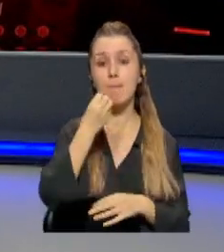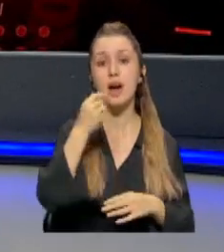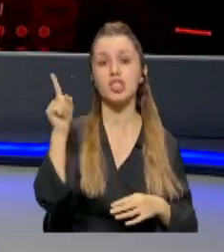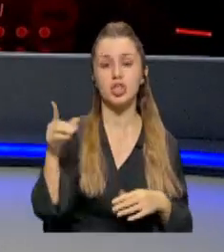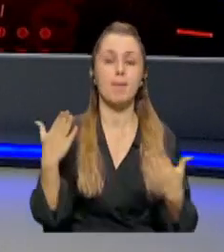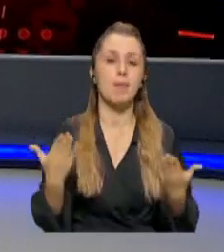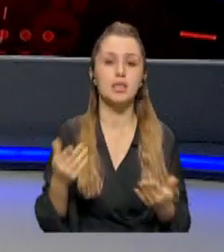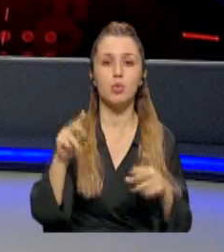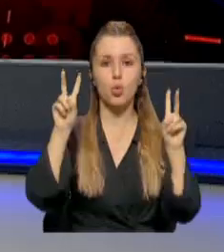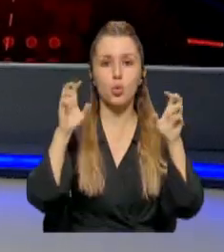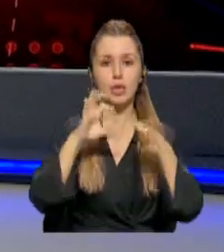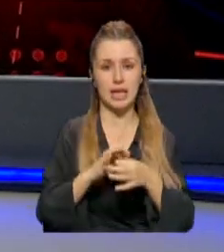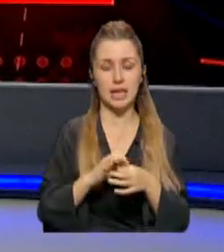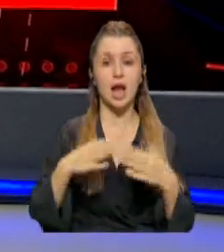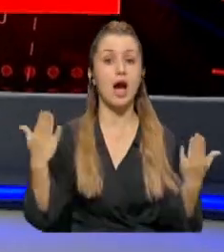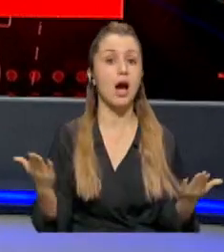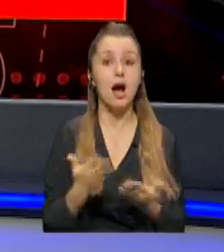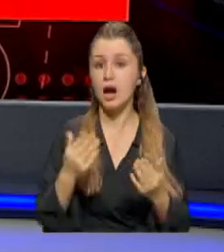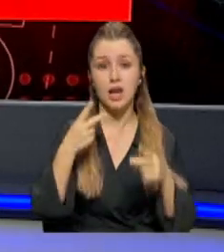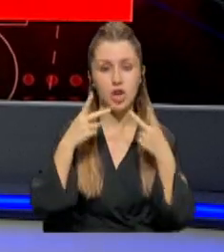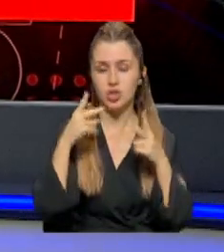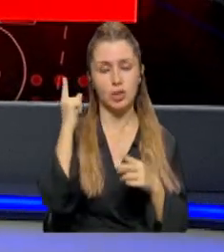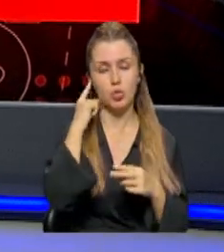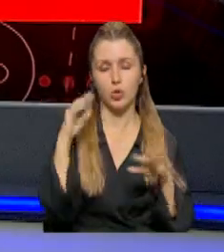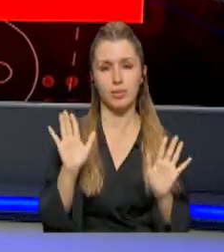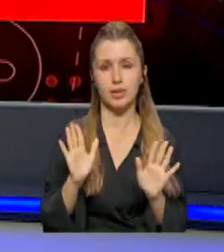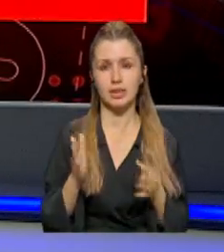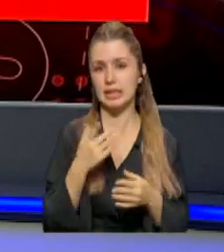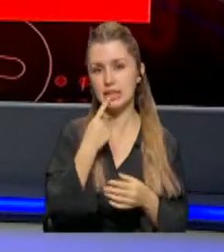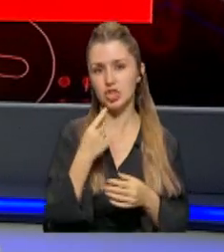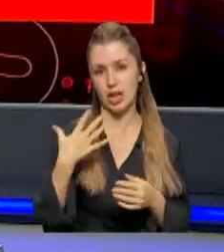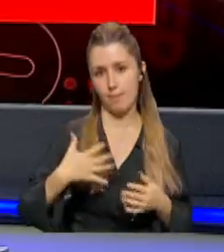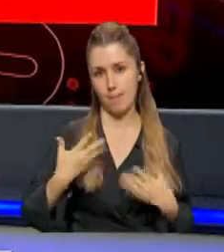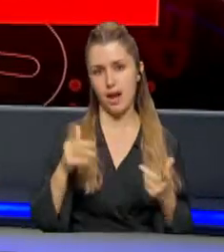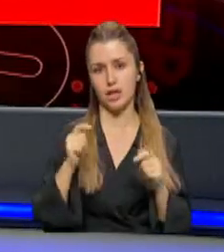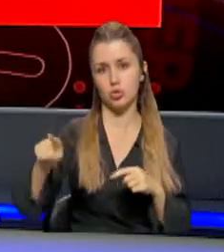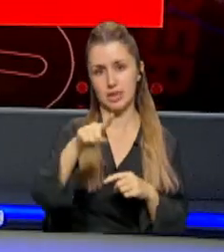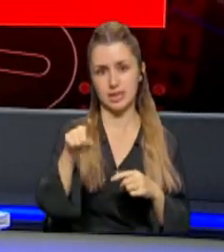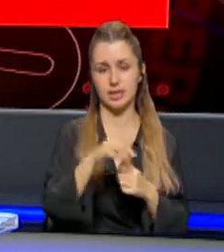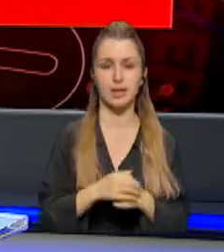Bahçeli'den maalesef bu konuyla ilgili hala bir açıklama duyamadık. Ne diyeceğini merak ediyoruz ikisinin de.